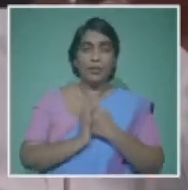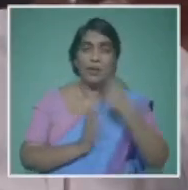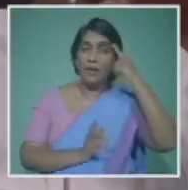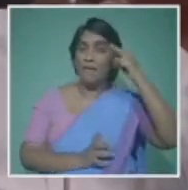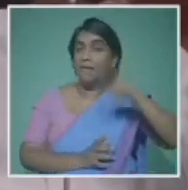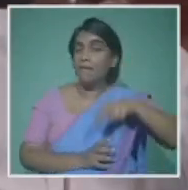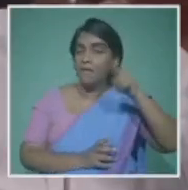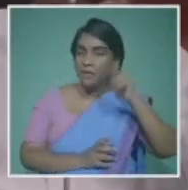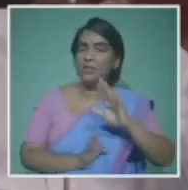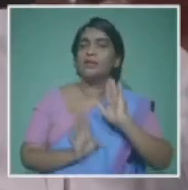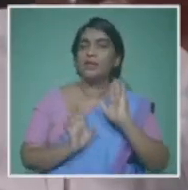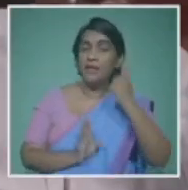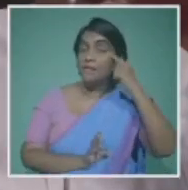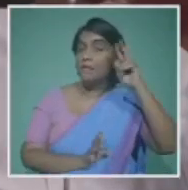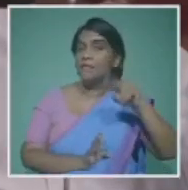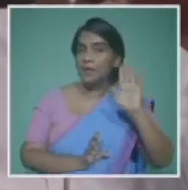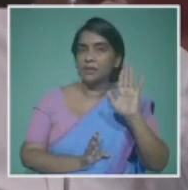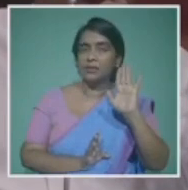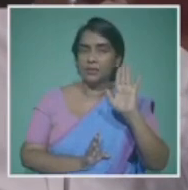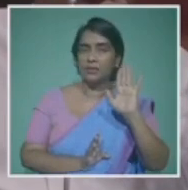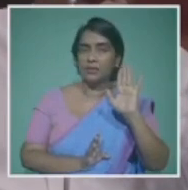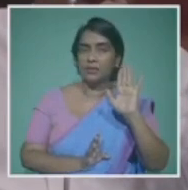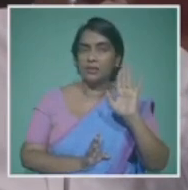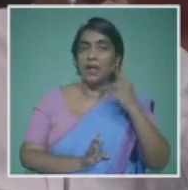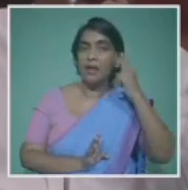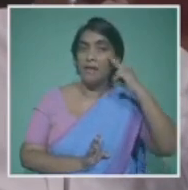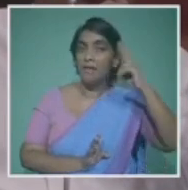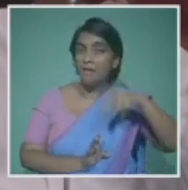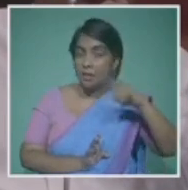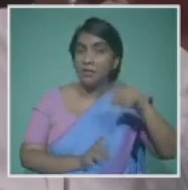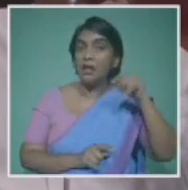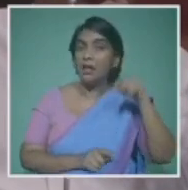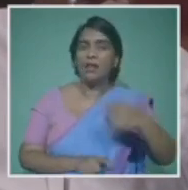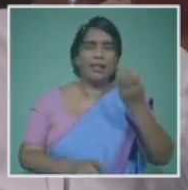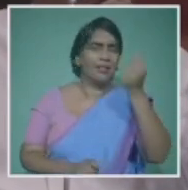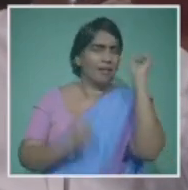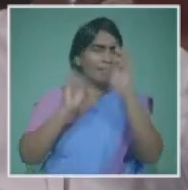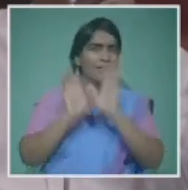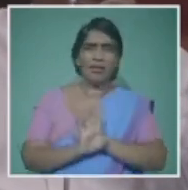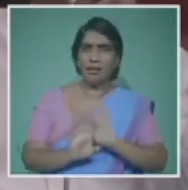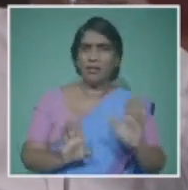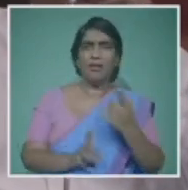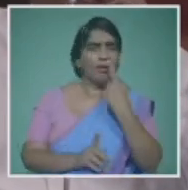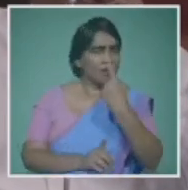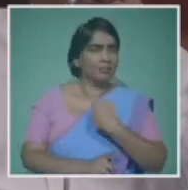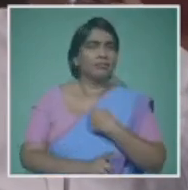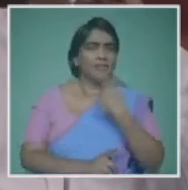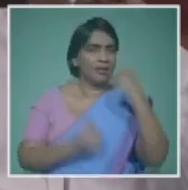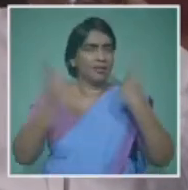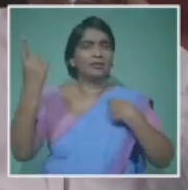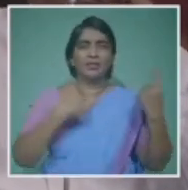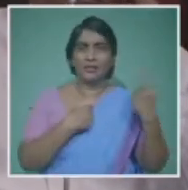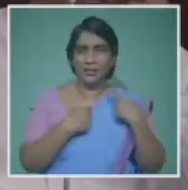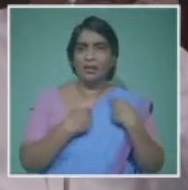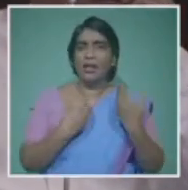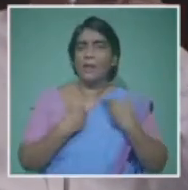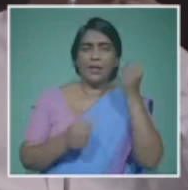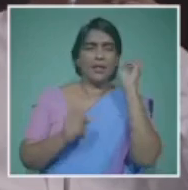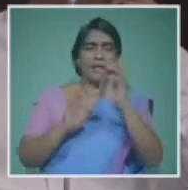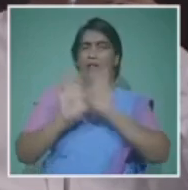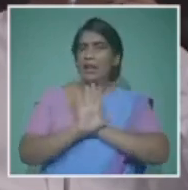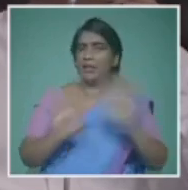biswasi ini. Orde kah biswasi ini. Biswasi. Biswasi. Dan evan ni neh. Iko lu. Mata katahkan lu ni. Api evan neh